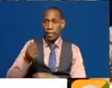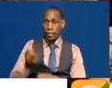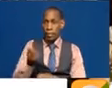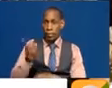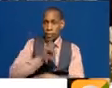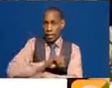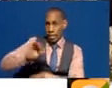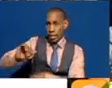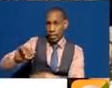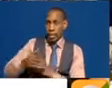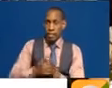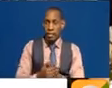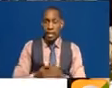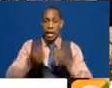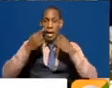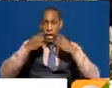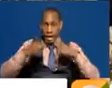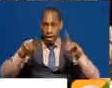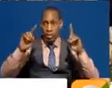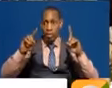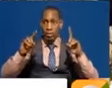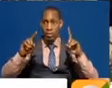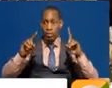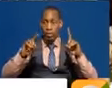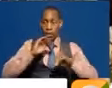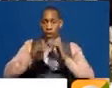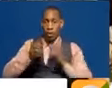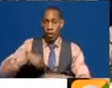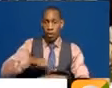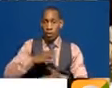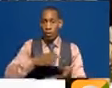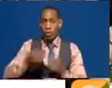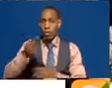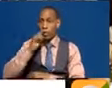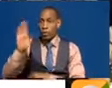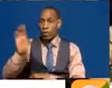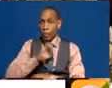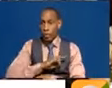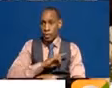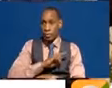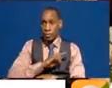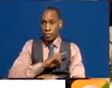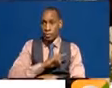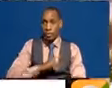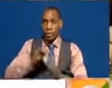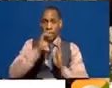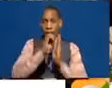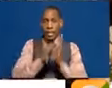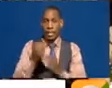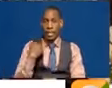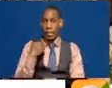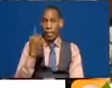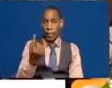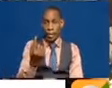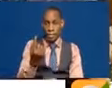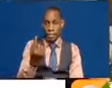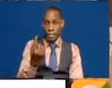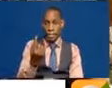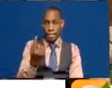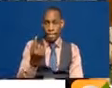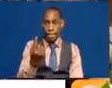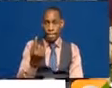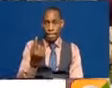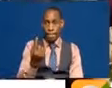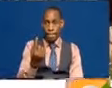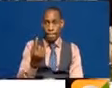kidogo atangaze tuende sisi wabunge tuapishwe. Agenda number 1 ni